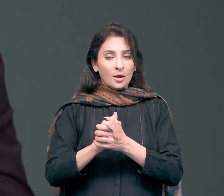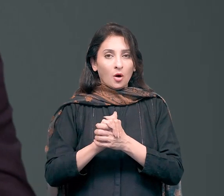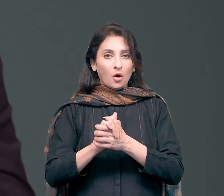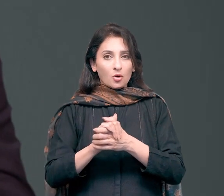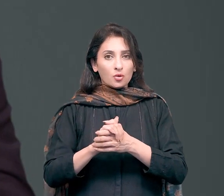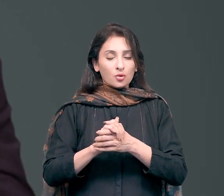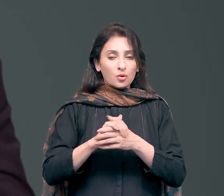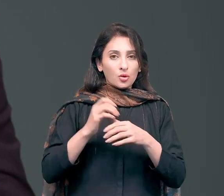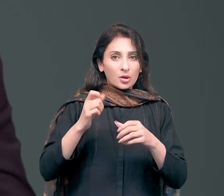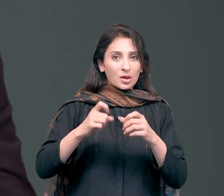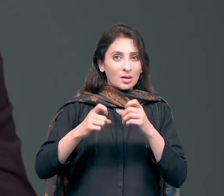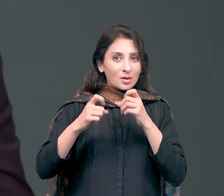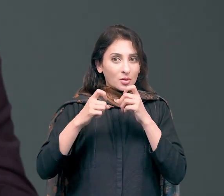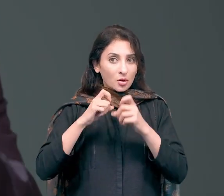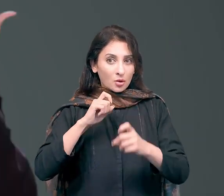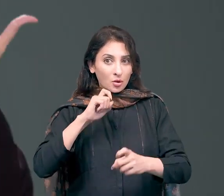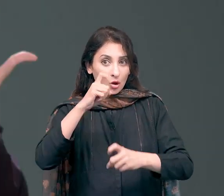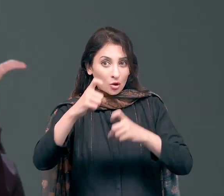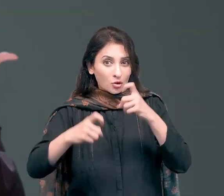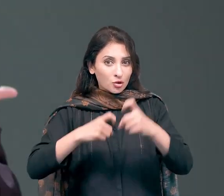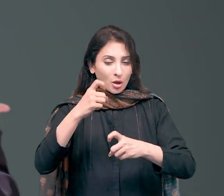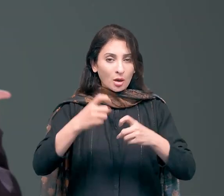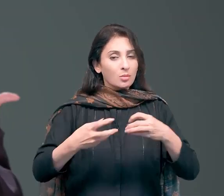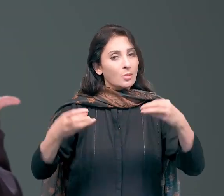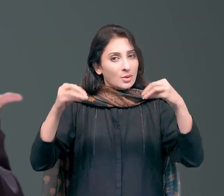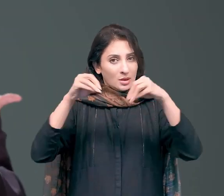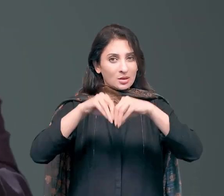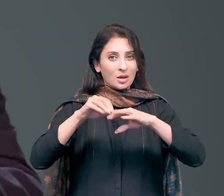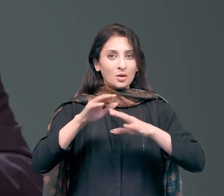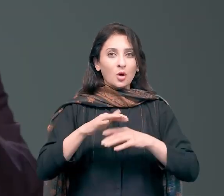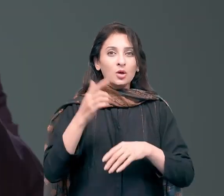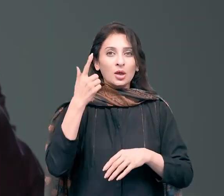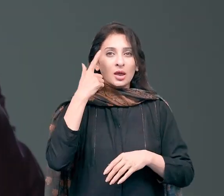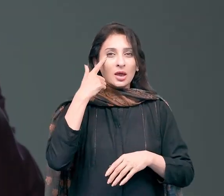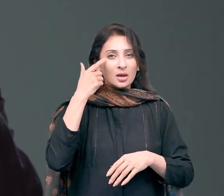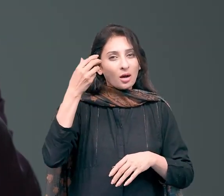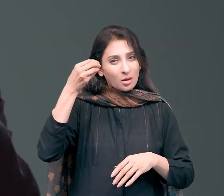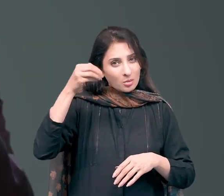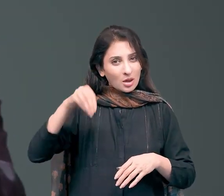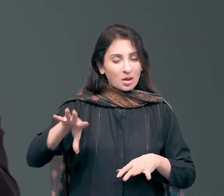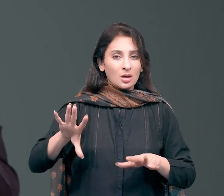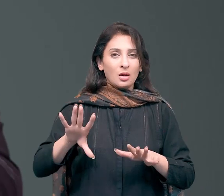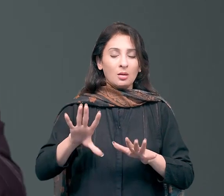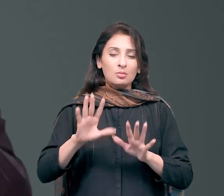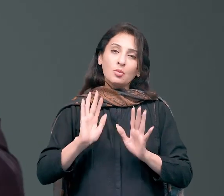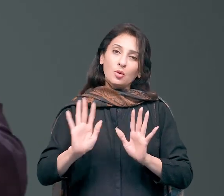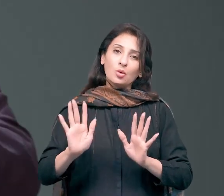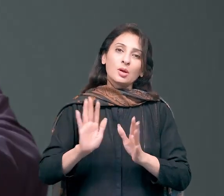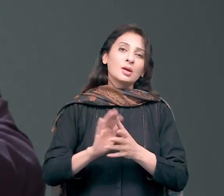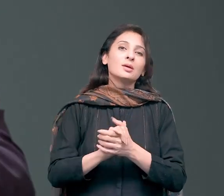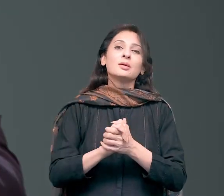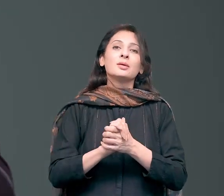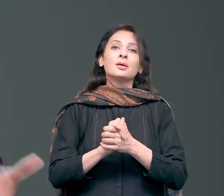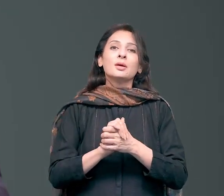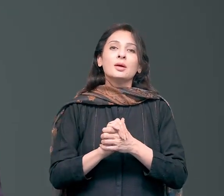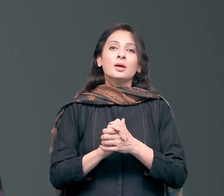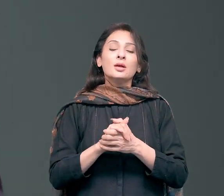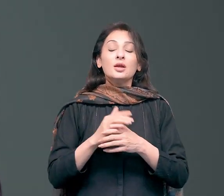نے لیا، اور ان کی ایک آنکھ ضائع بھی چلے گئی، اور مگر وہ تھے